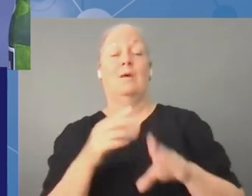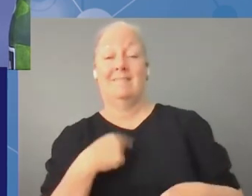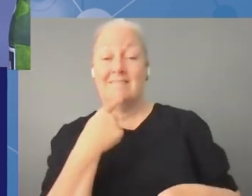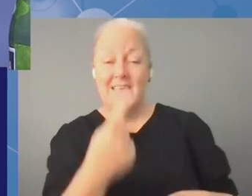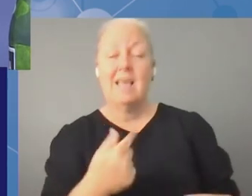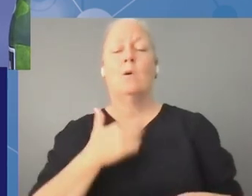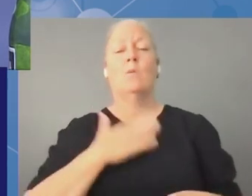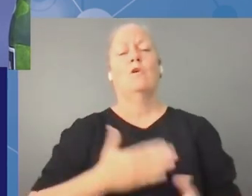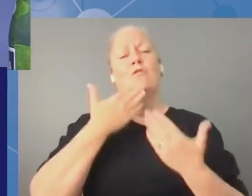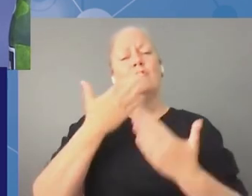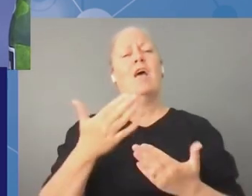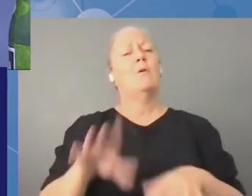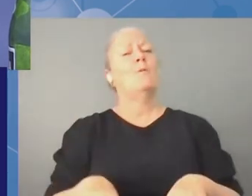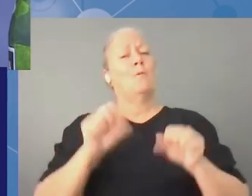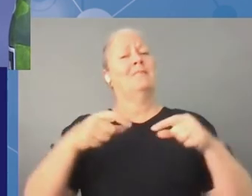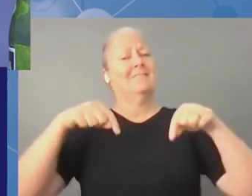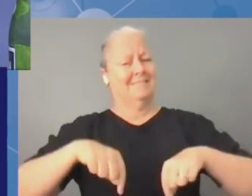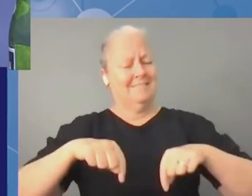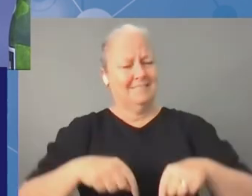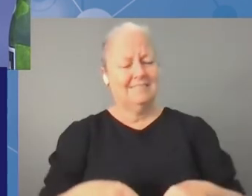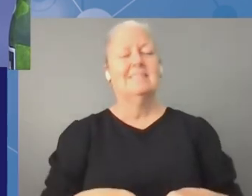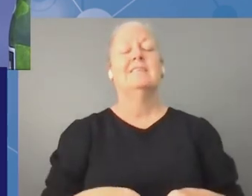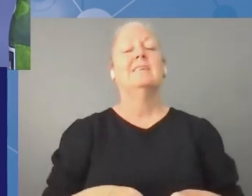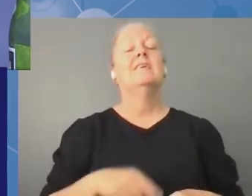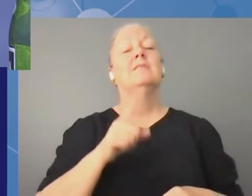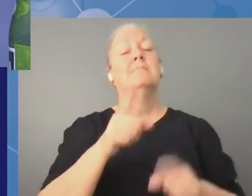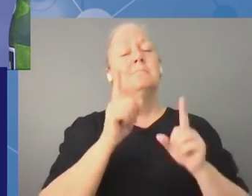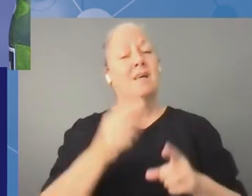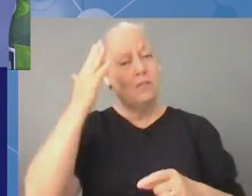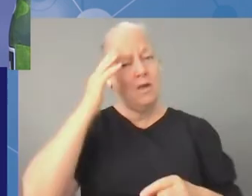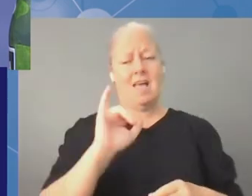هذا آخر تعليق، أني أشكر